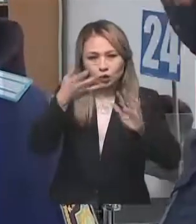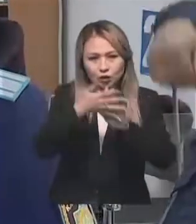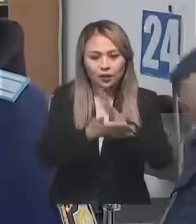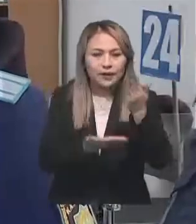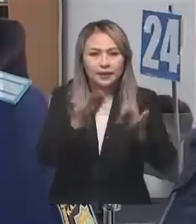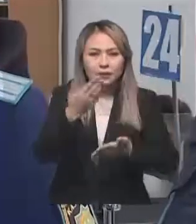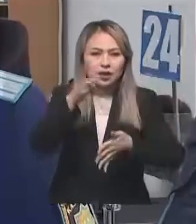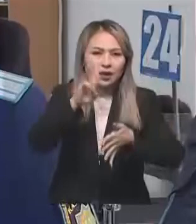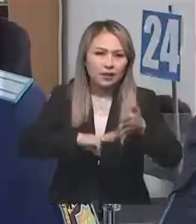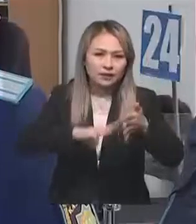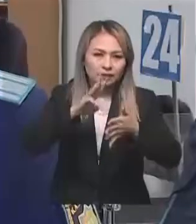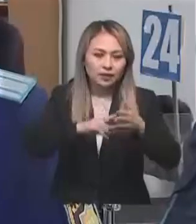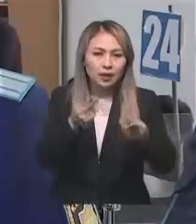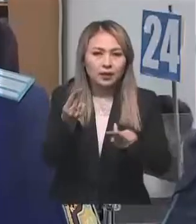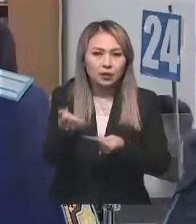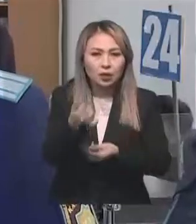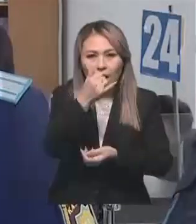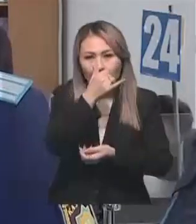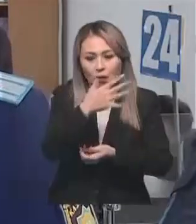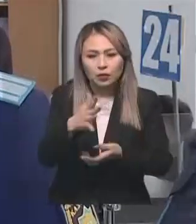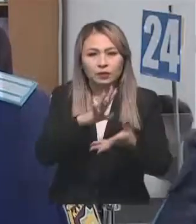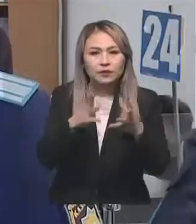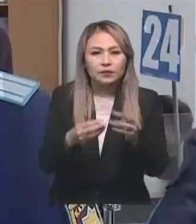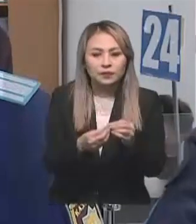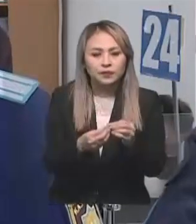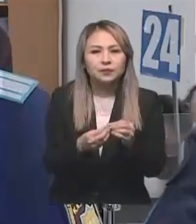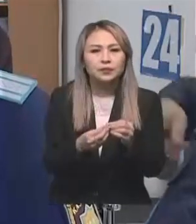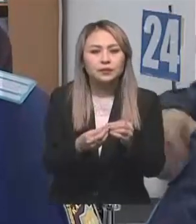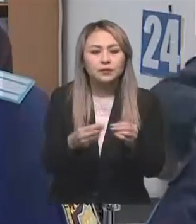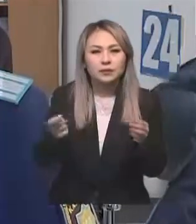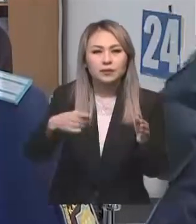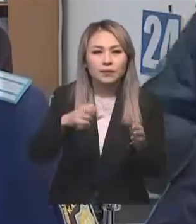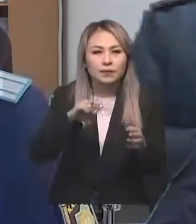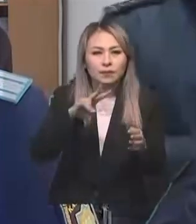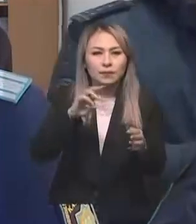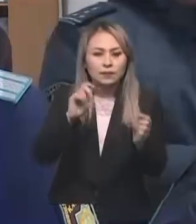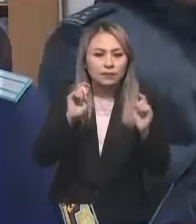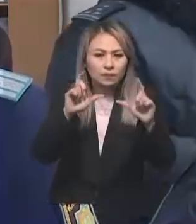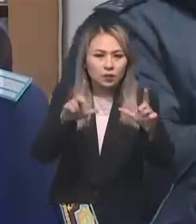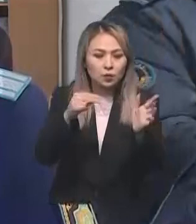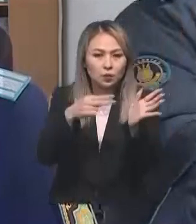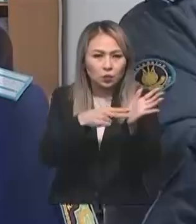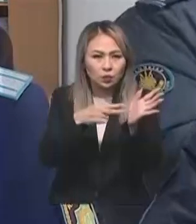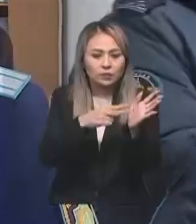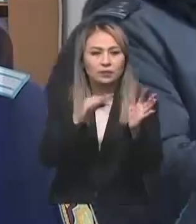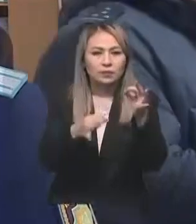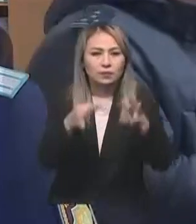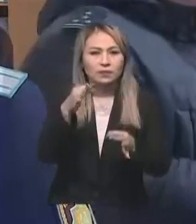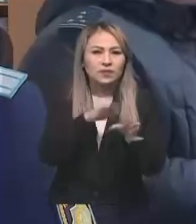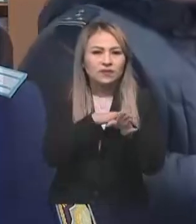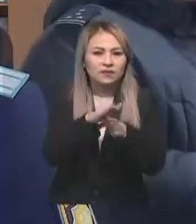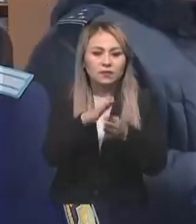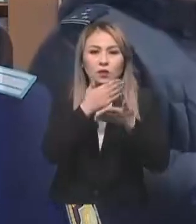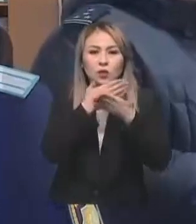немесе айыппұлдарын төлей алмауда. Ол өз кезегінде алименттердің өсуінің, сомасының өсуінің және де сот шешімдерінің орындалмауына